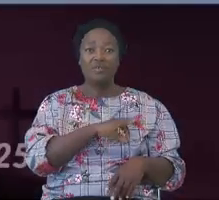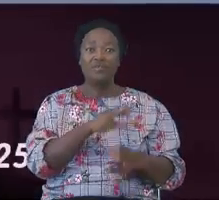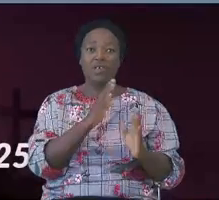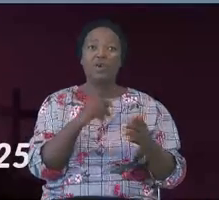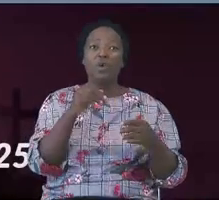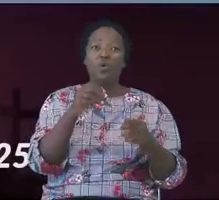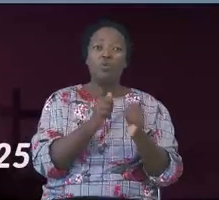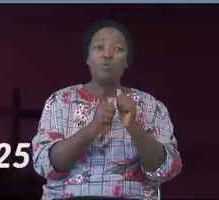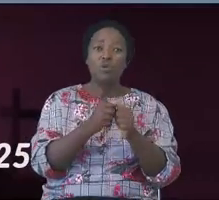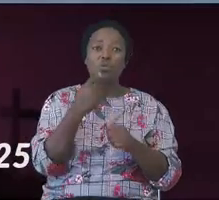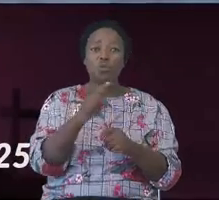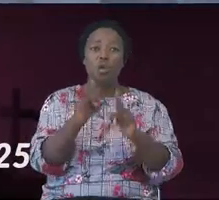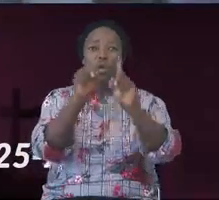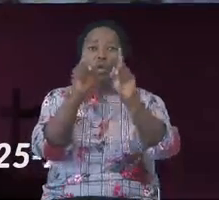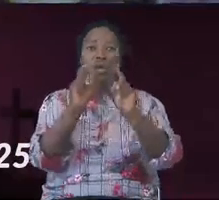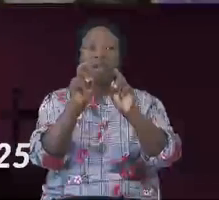39.